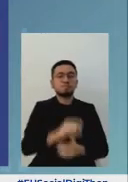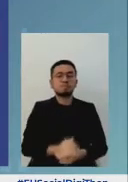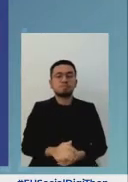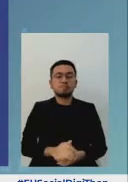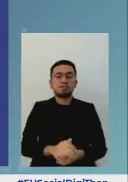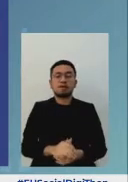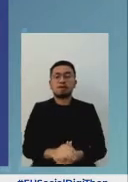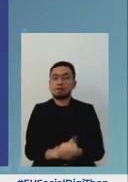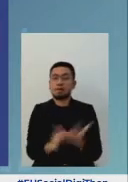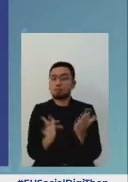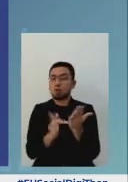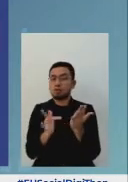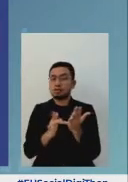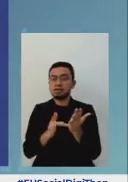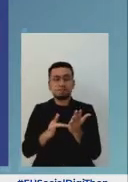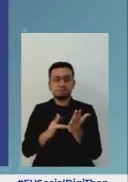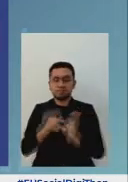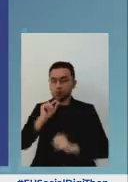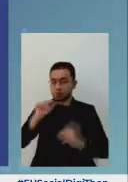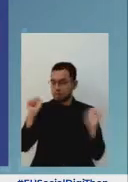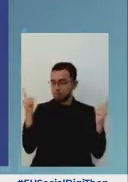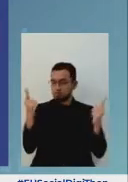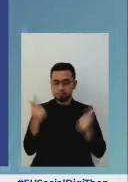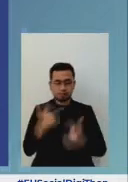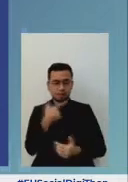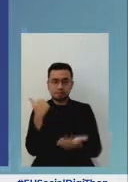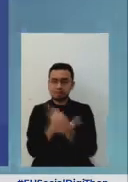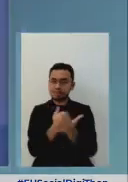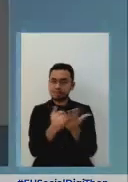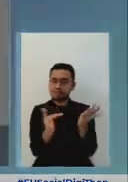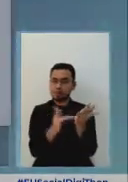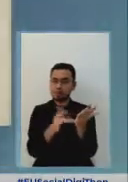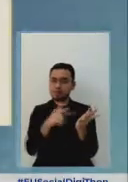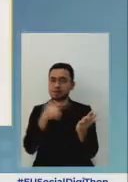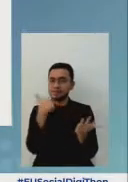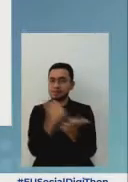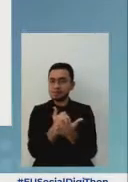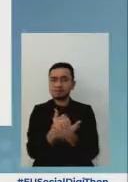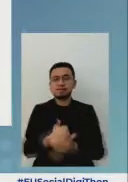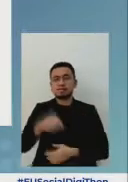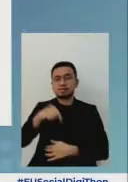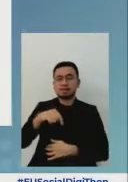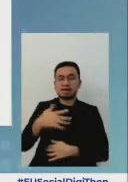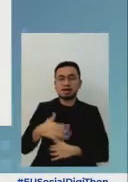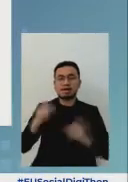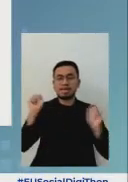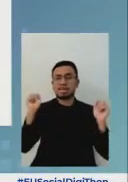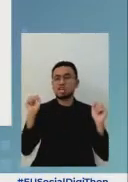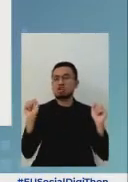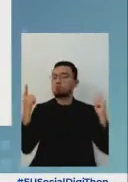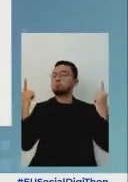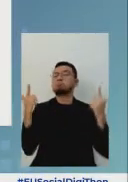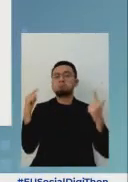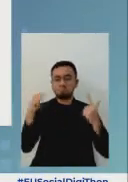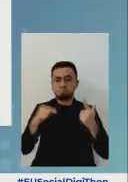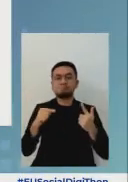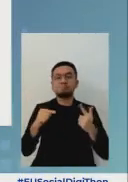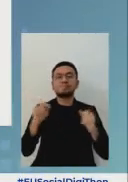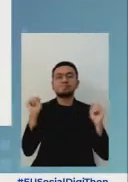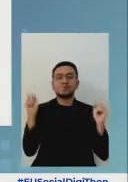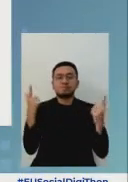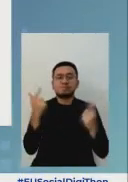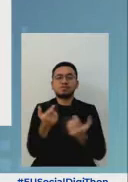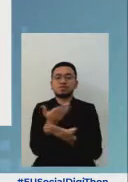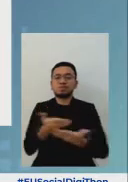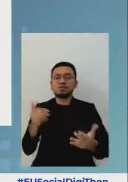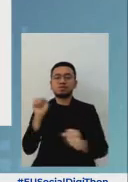Teknologi digital itu penting buat kehidupan manusia, apalagi di masa pandemi ini ya, kita nggak bisa ketemu fisik,